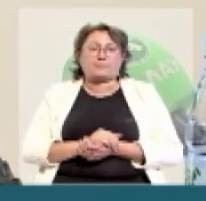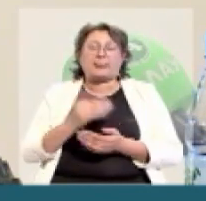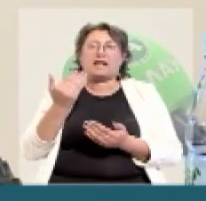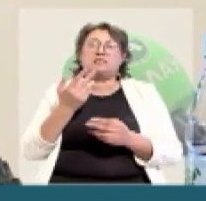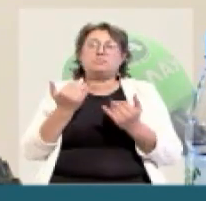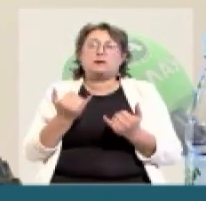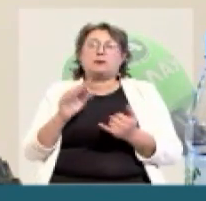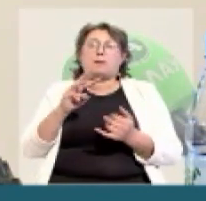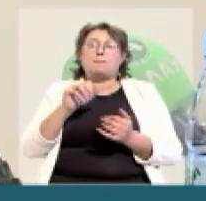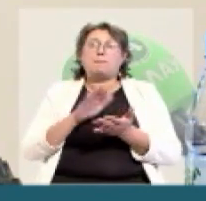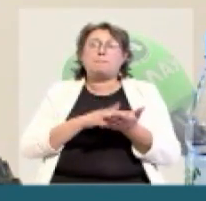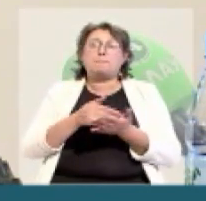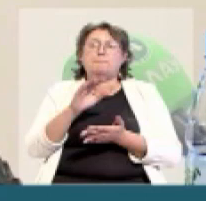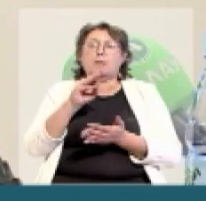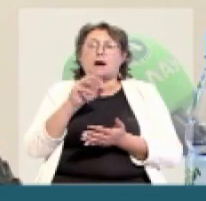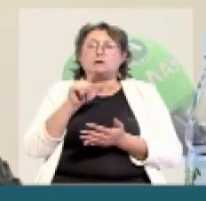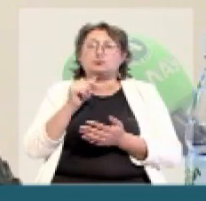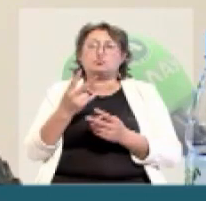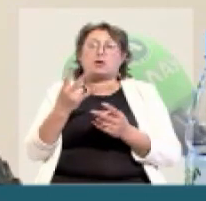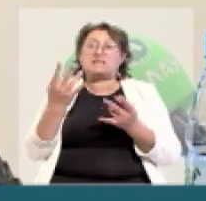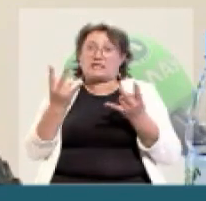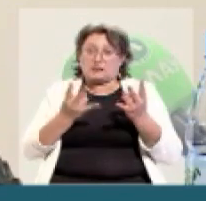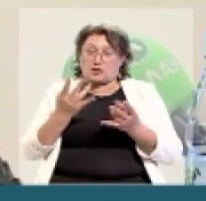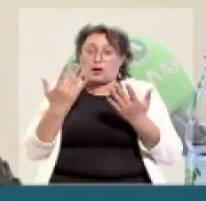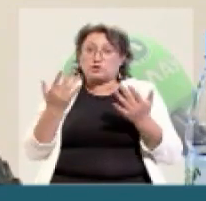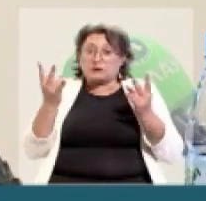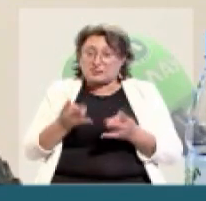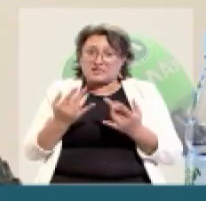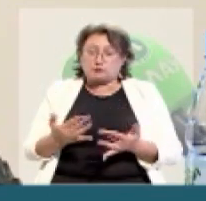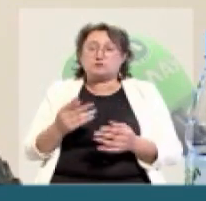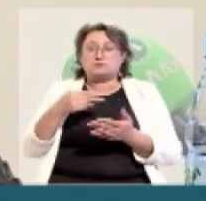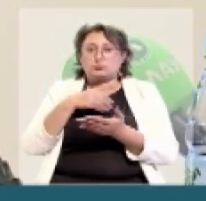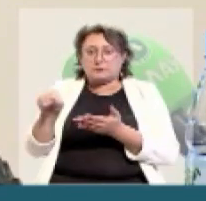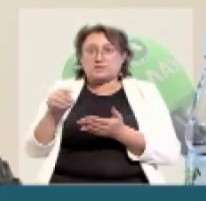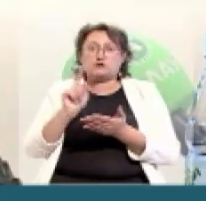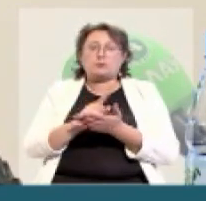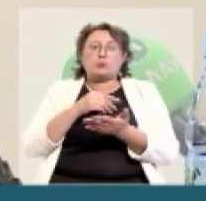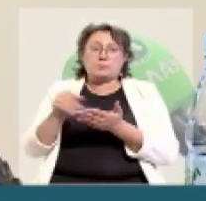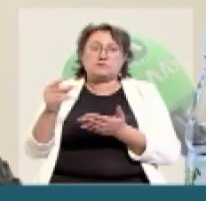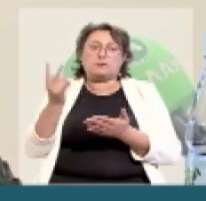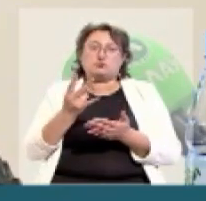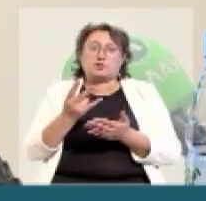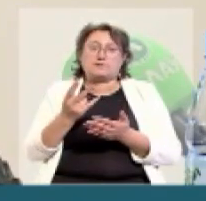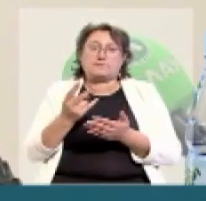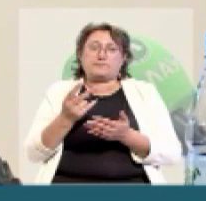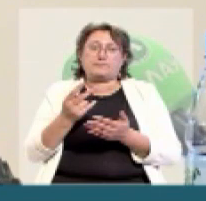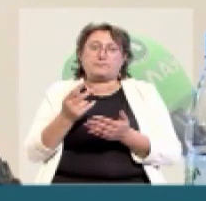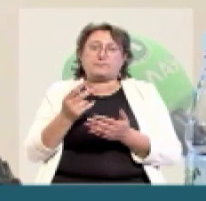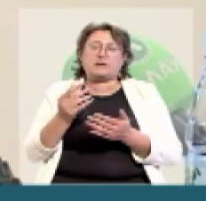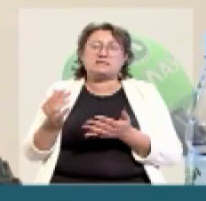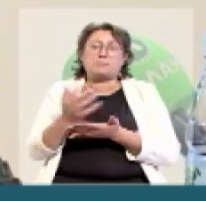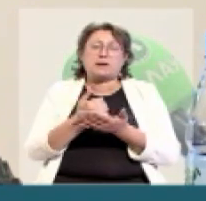Теперь, что касается мазута, который требуется, надо приобрести, вы его должны заложить. А чтобы приобрести мазут, ему, Виктору Владиславовичу,